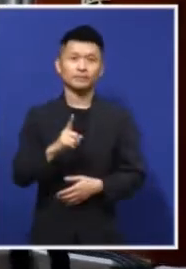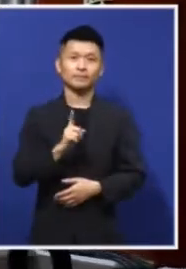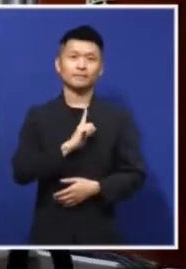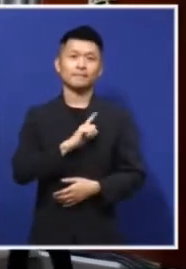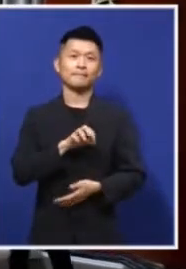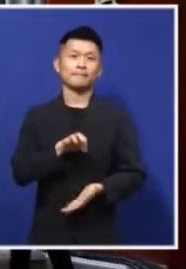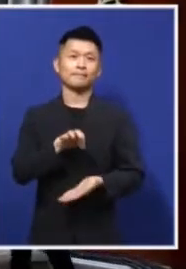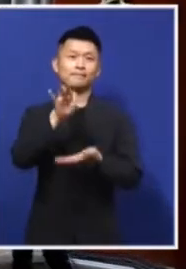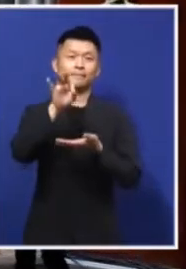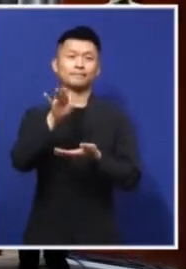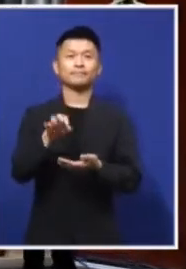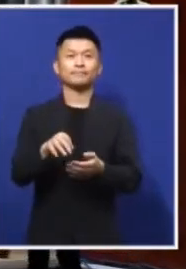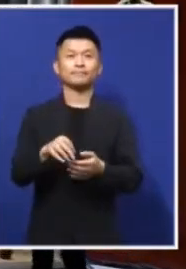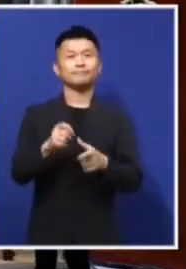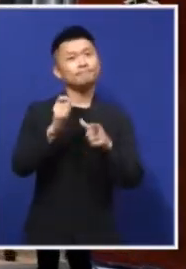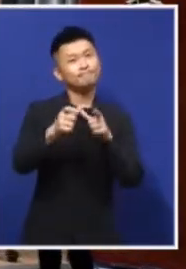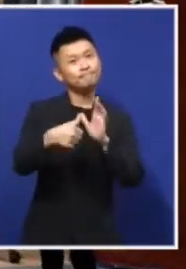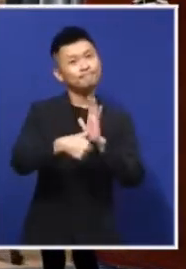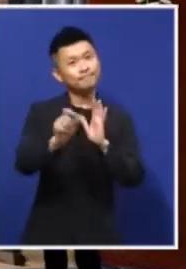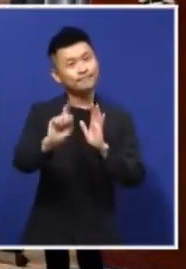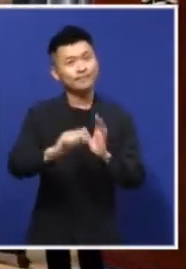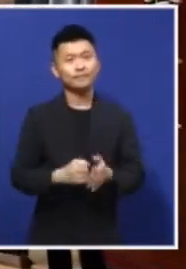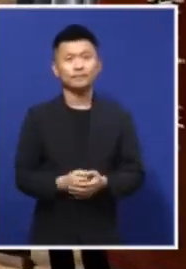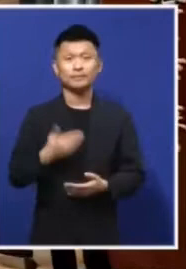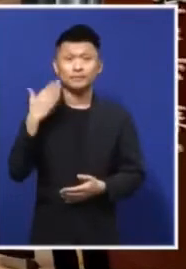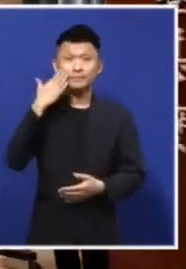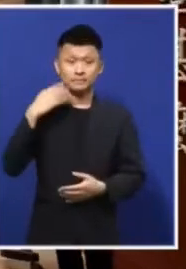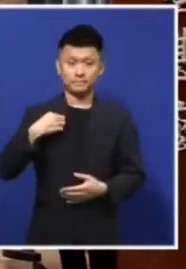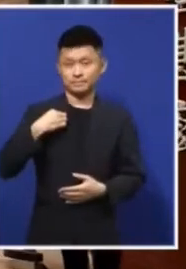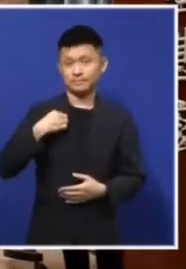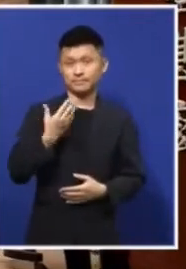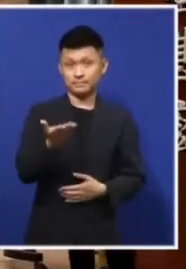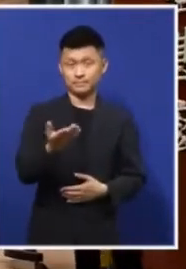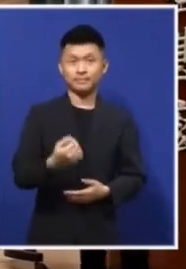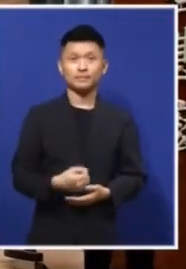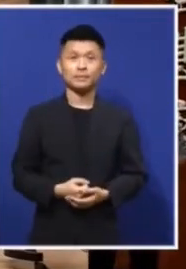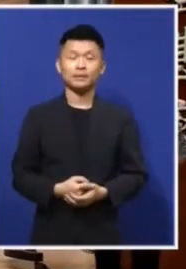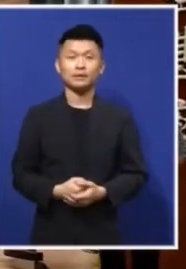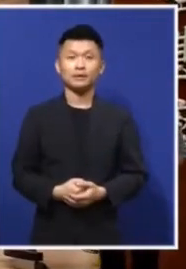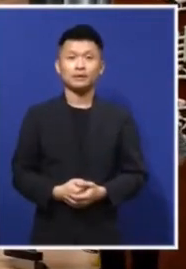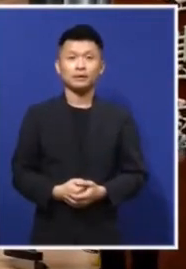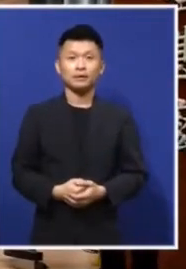名一下您的单位这样子好吗？那个穿粉红色的衣服的，